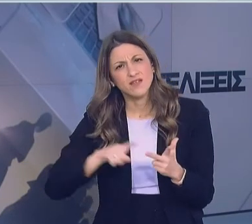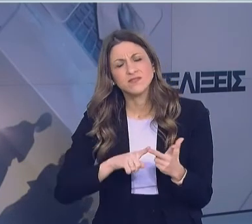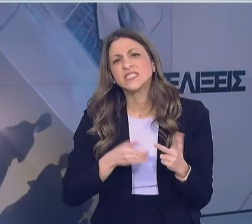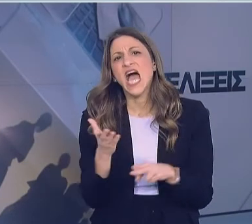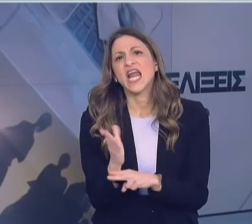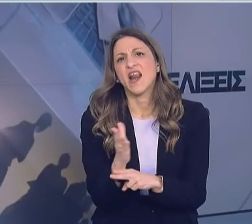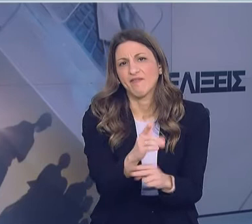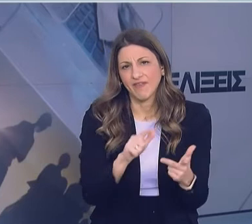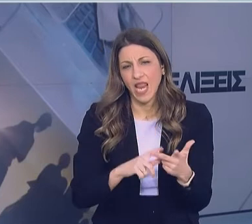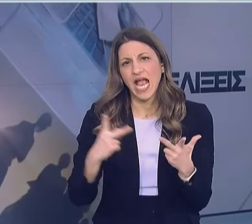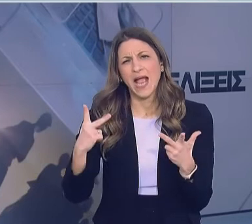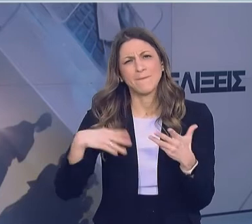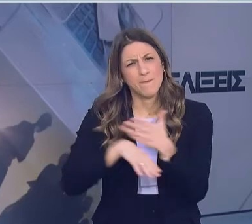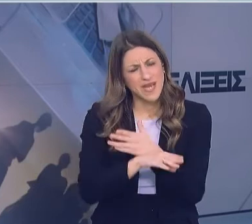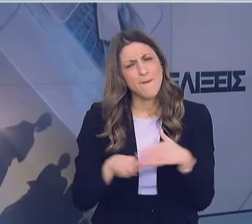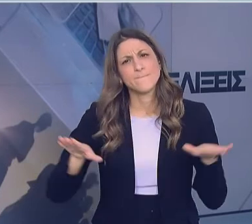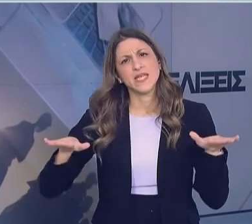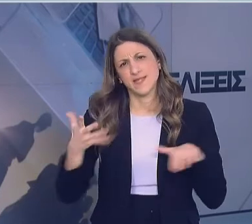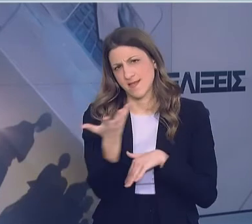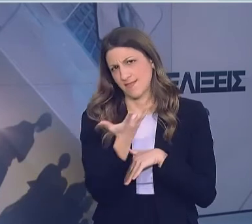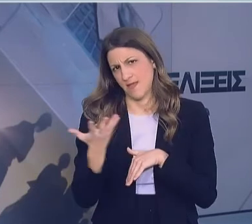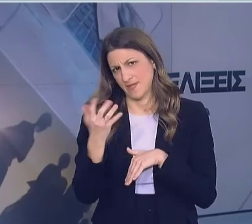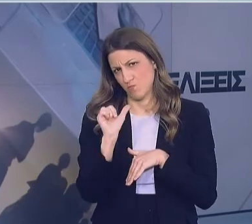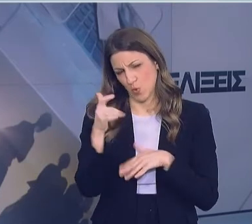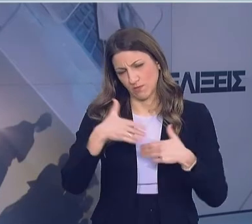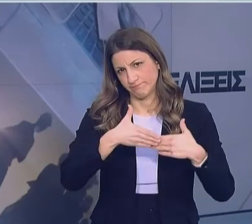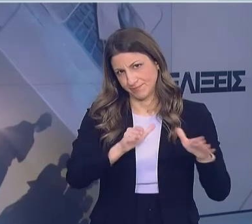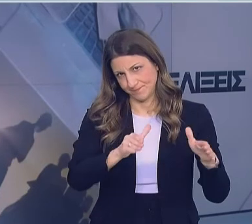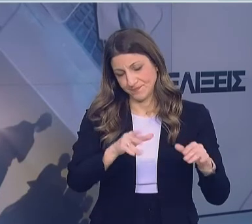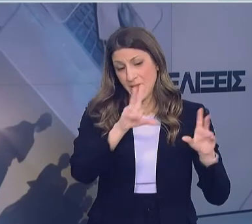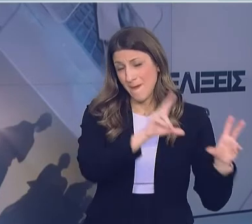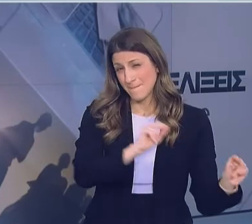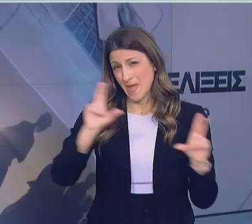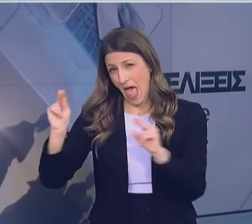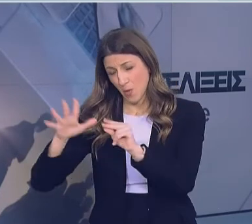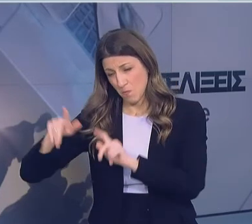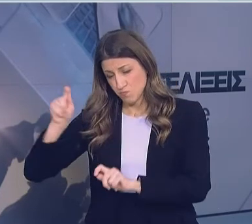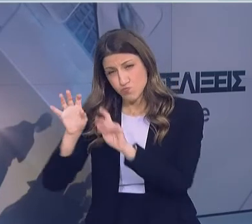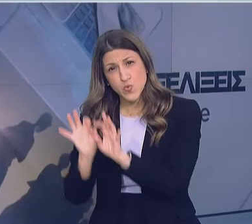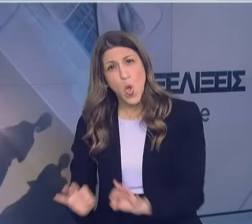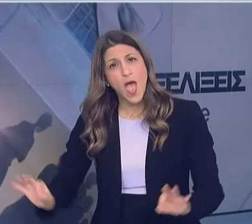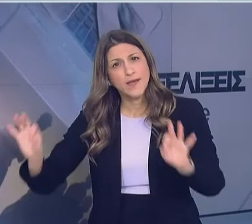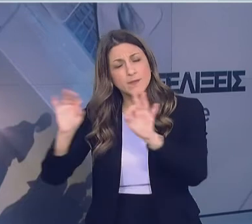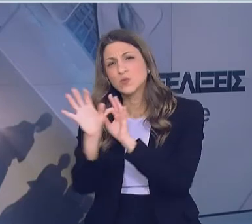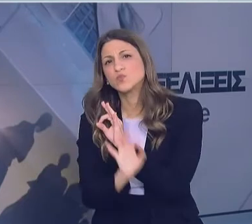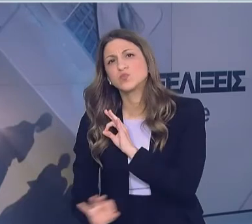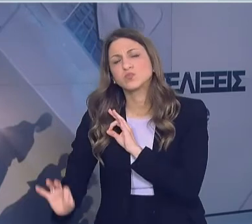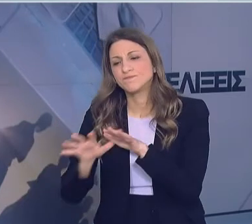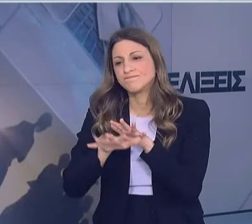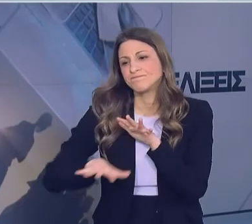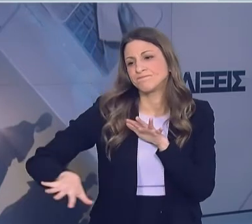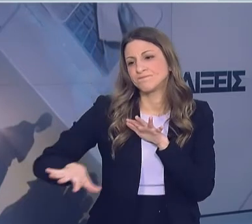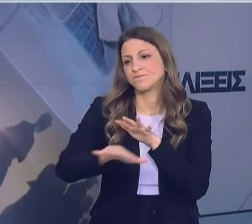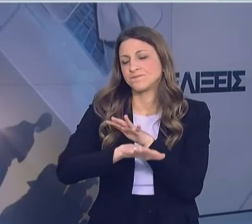Ραφίνας, Καμινίων και Περιστερίου. Παρόμοια κέντρα υγείας στις επόμενες μέρες θα αναπτυχθούν εντός